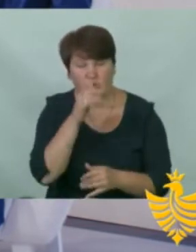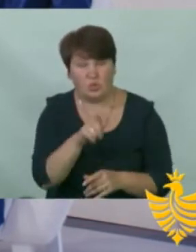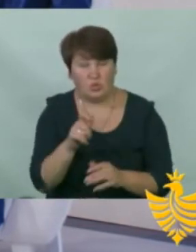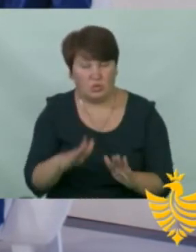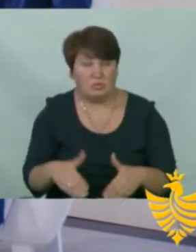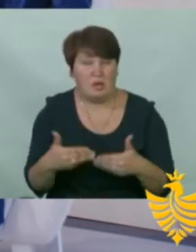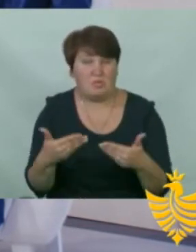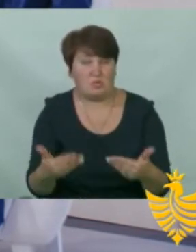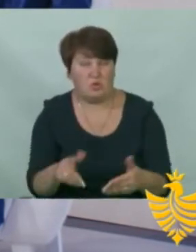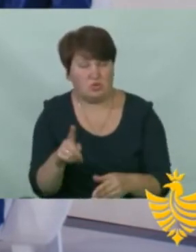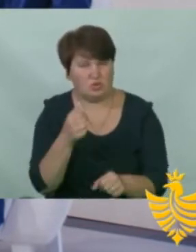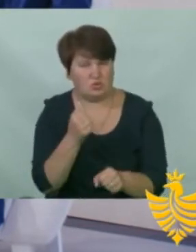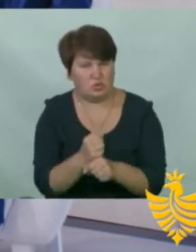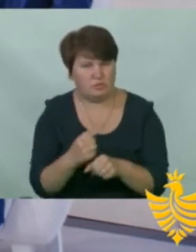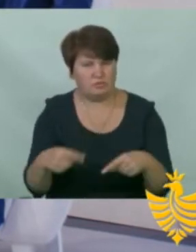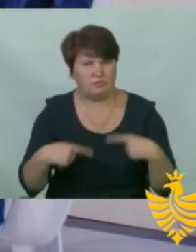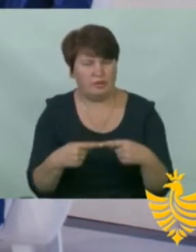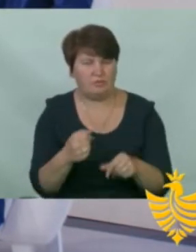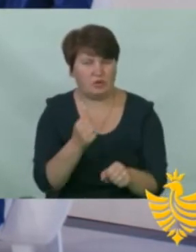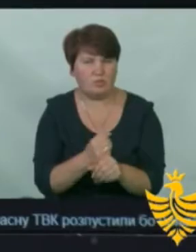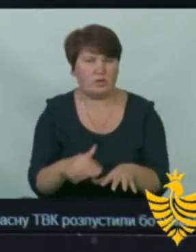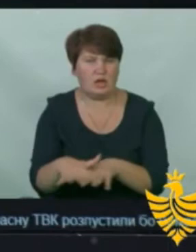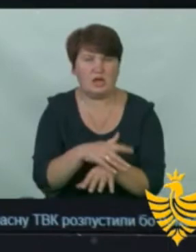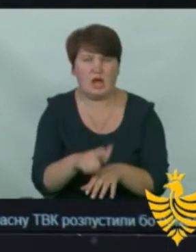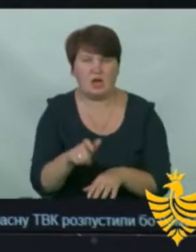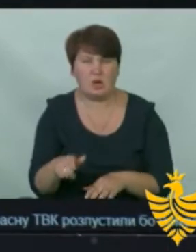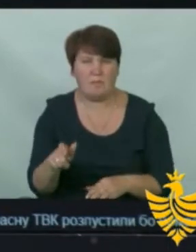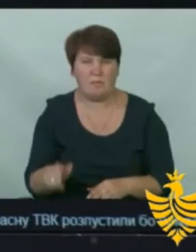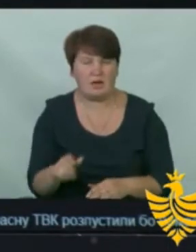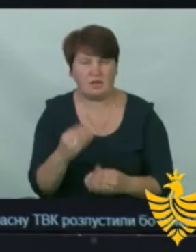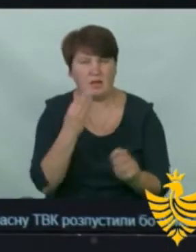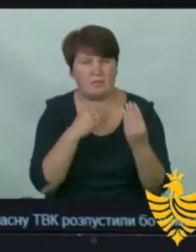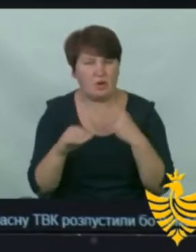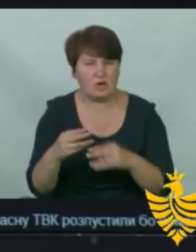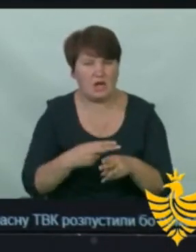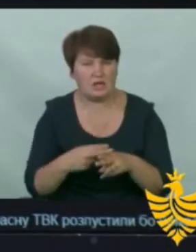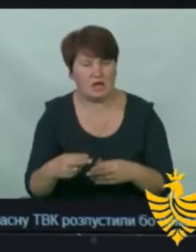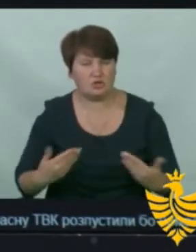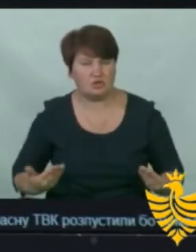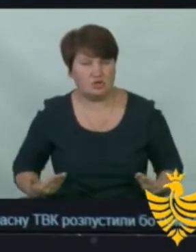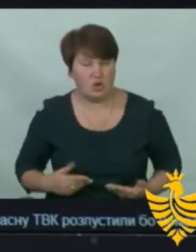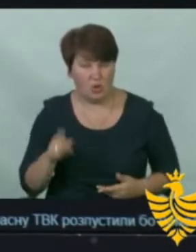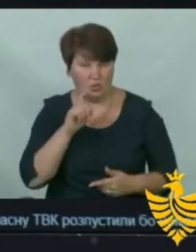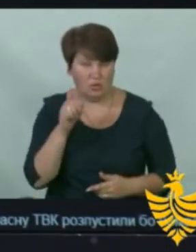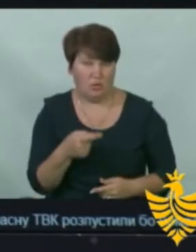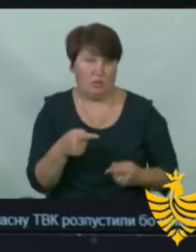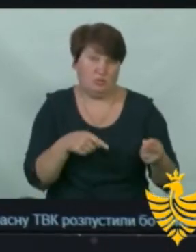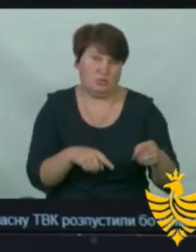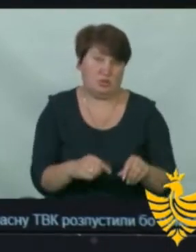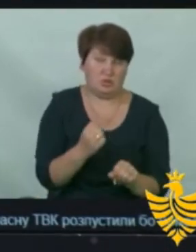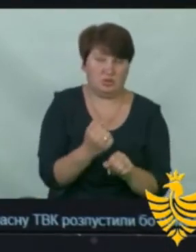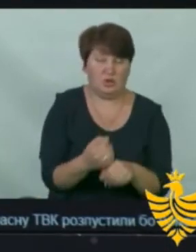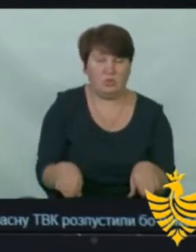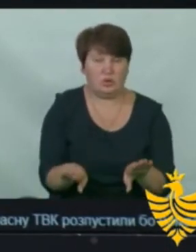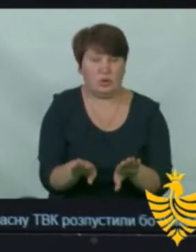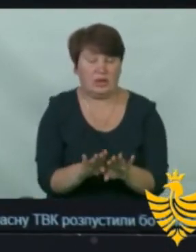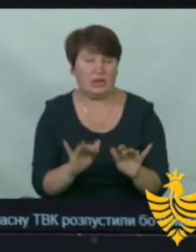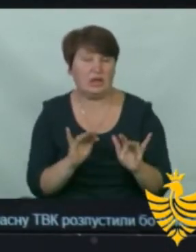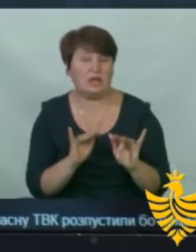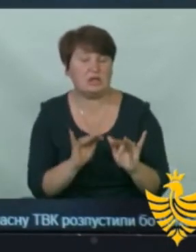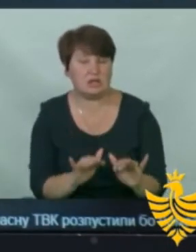запропонувати, що ти зробив певну роботу для громади, для суспільства, для покращення якості життя українців, тоді ти вдаєшся до таких